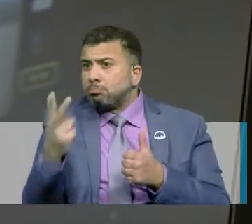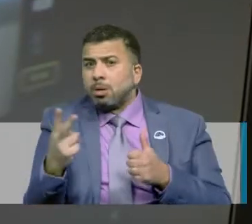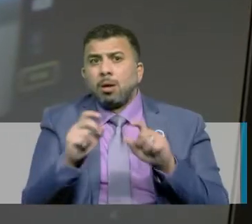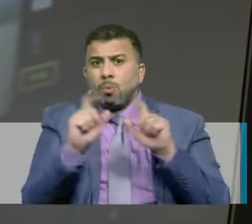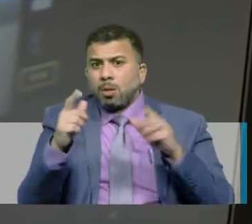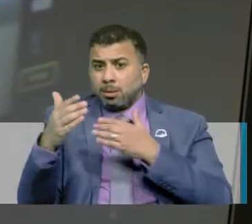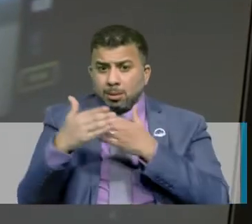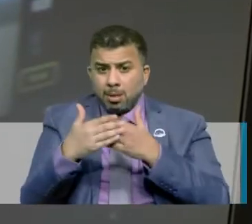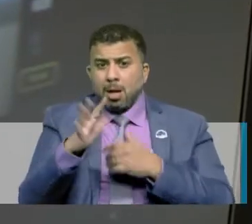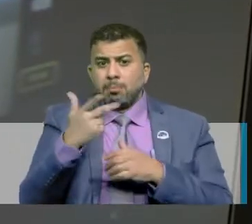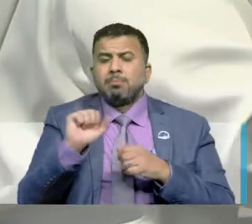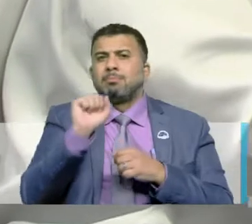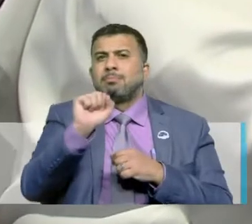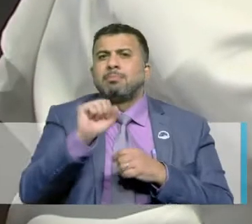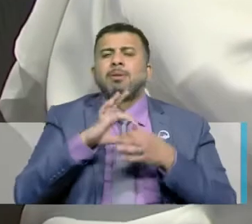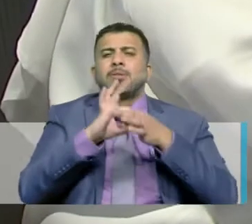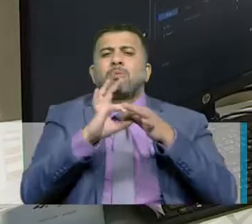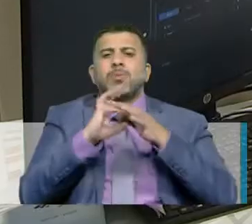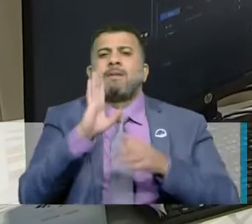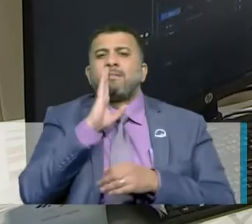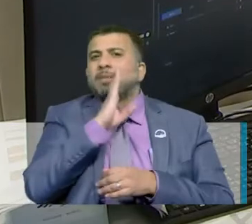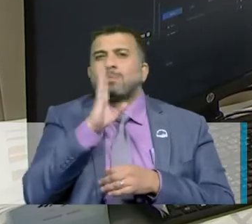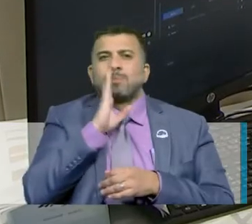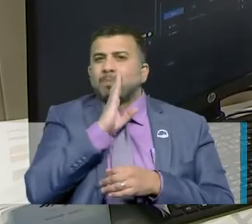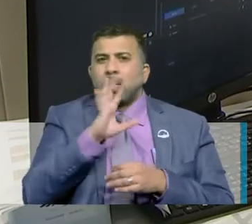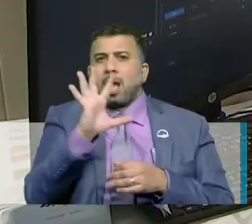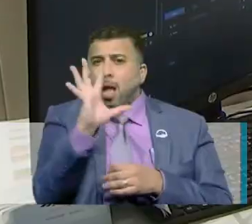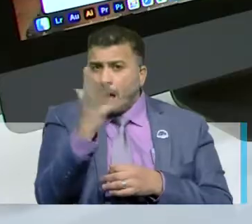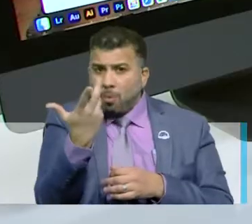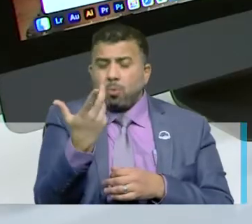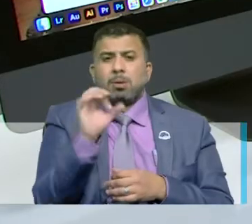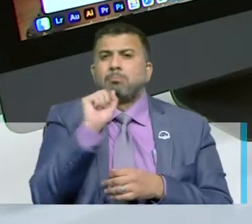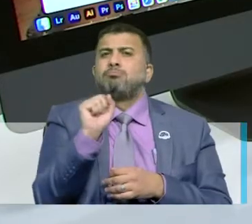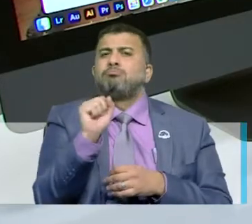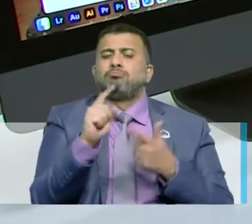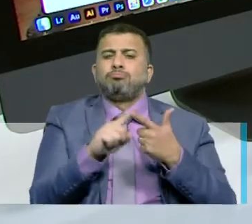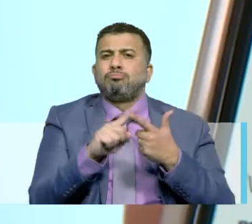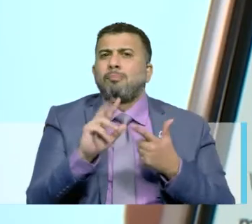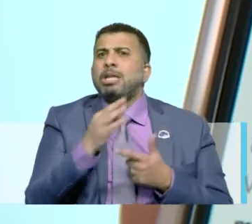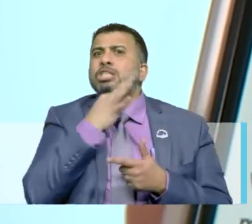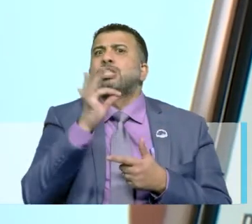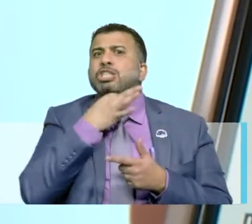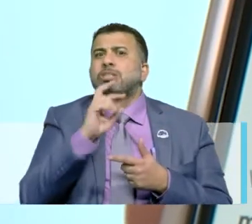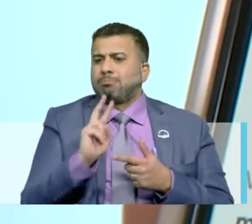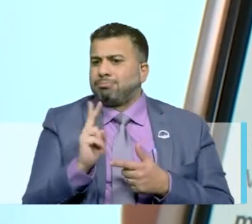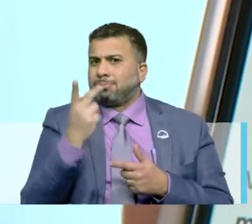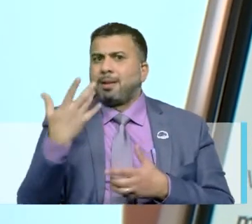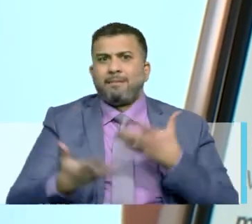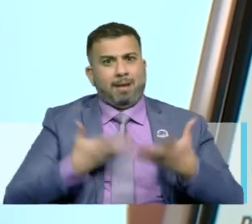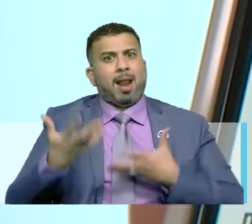بشكل أقرب عبر وسائل التواصل الاجتماعي أو من خلال مواكبتها للأحداث